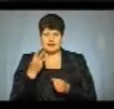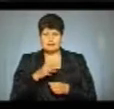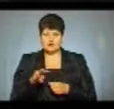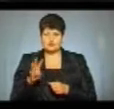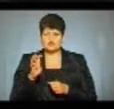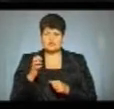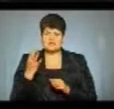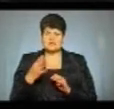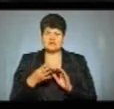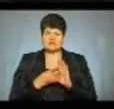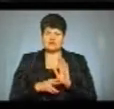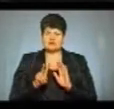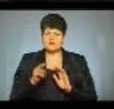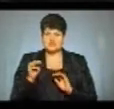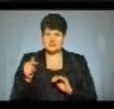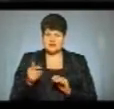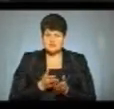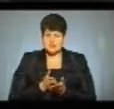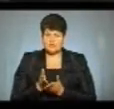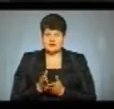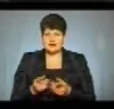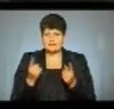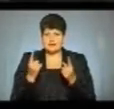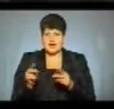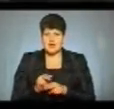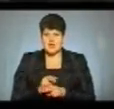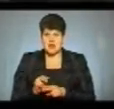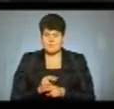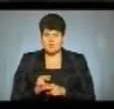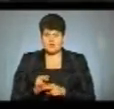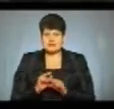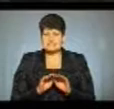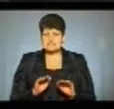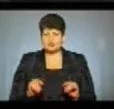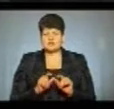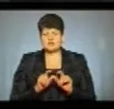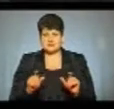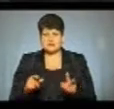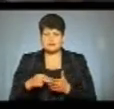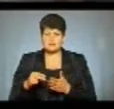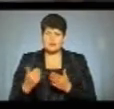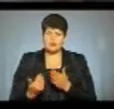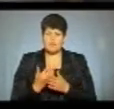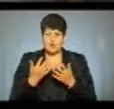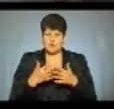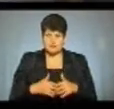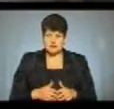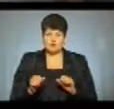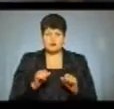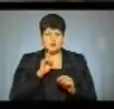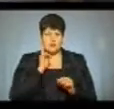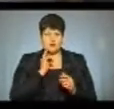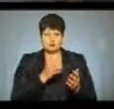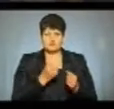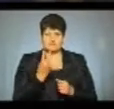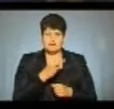мільйони 492 тисячі гривень. Ці кошти будуть спрямовані на капітальний ремонт садочків, шкіл, на придбання нового обладнання. Управління молоді отримує